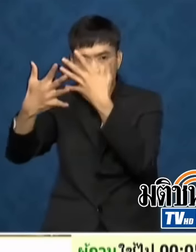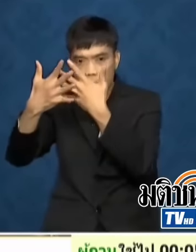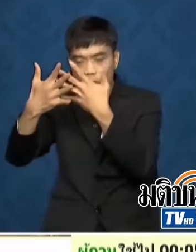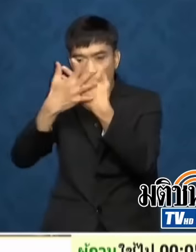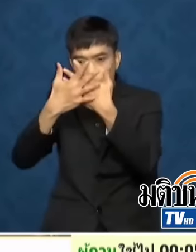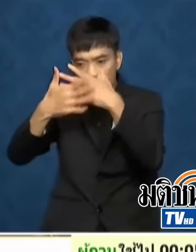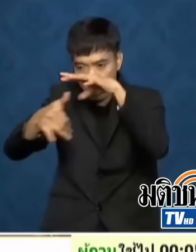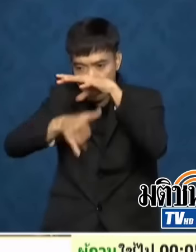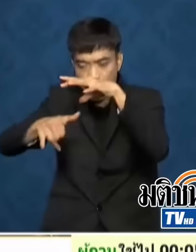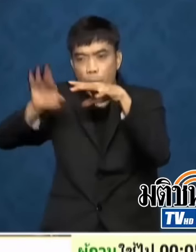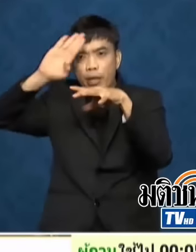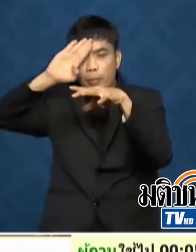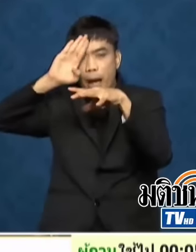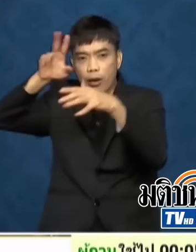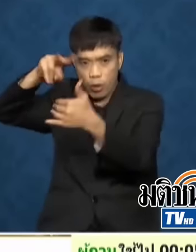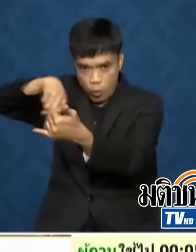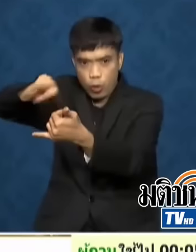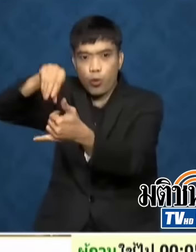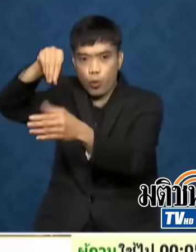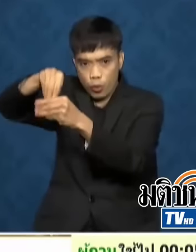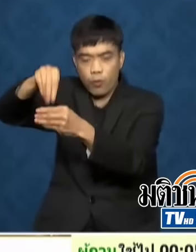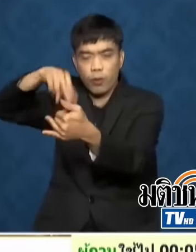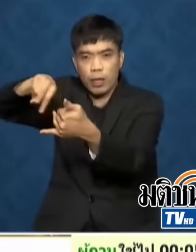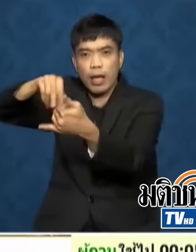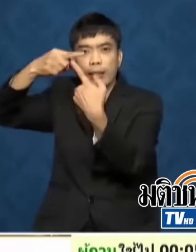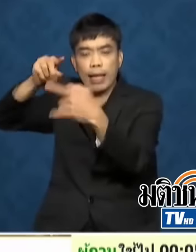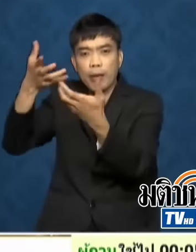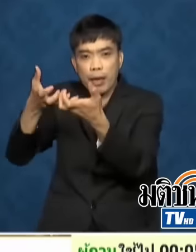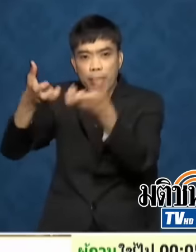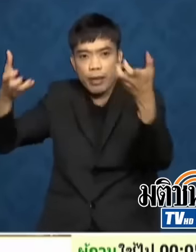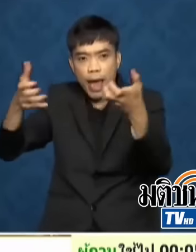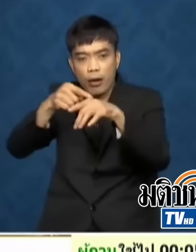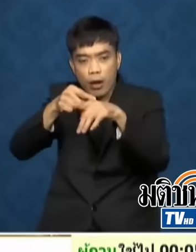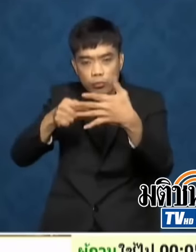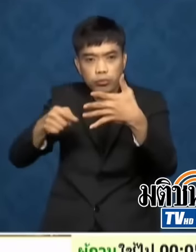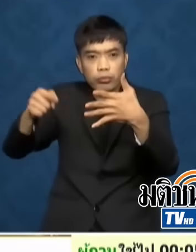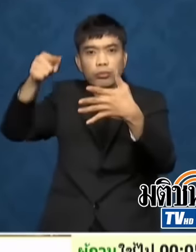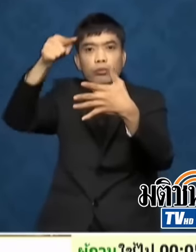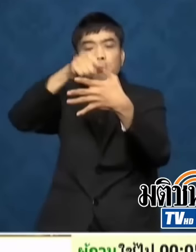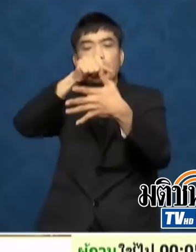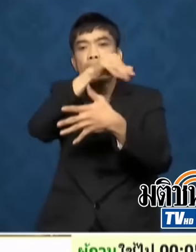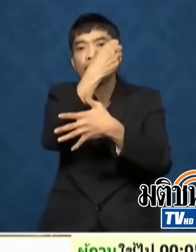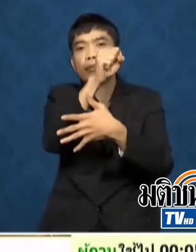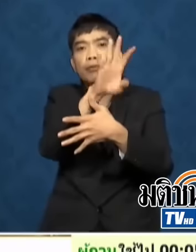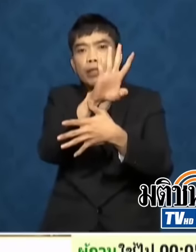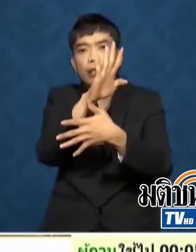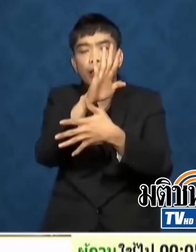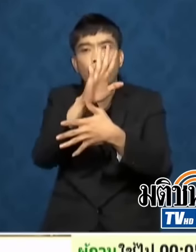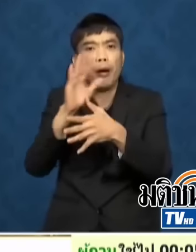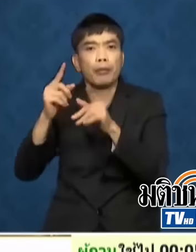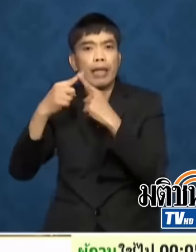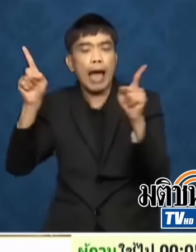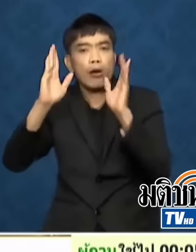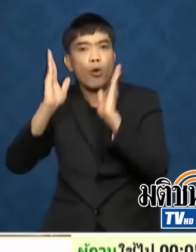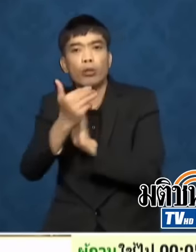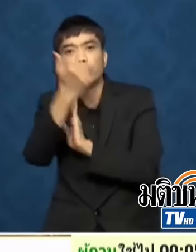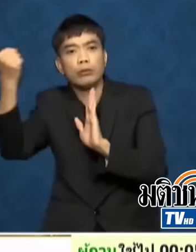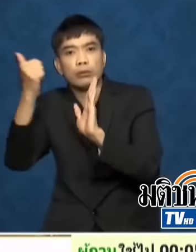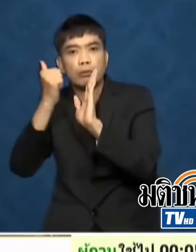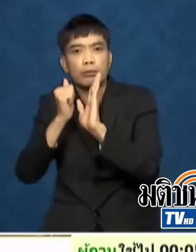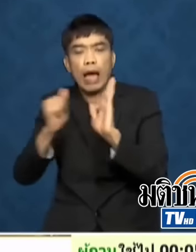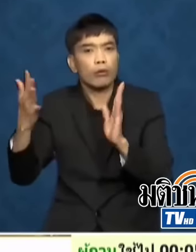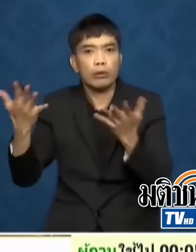นอื่นๆเพราะโดยหลักนะครับตามกฎกระทรวงของท่านคือหลักคือรวมกับผู้รักษาตัวคนอื่นๆถ้าจะ